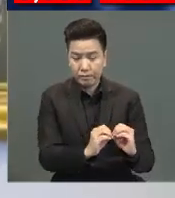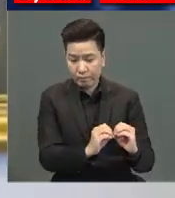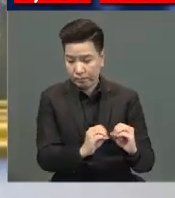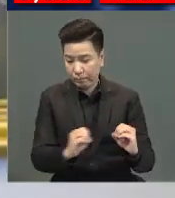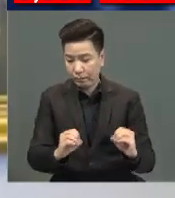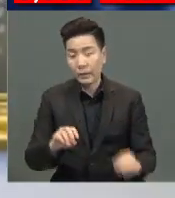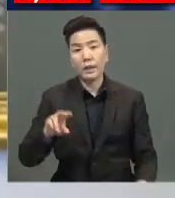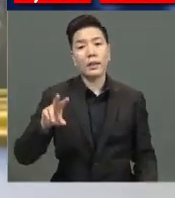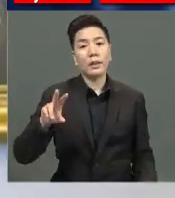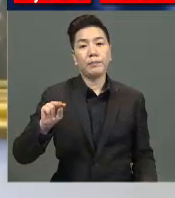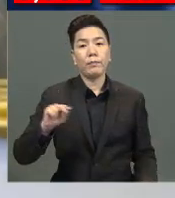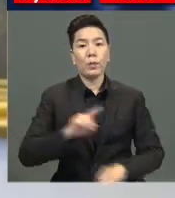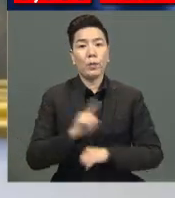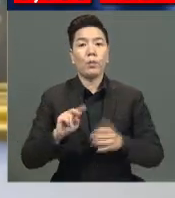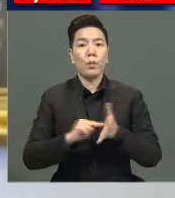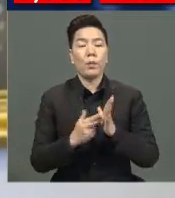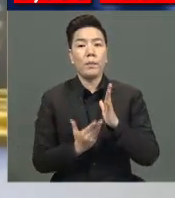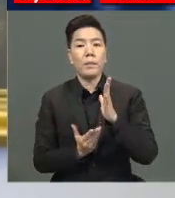ทำให้ไทยไม่พบผู้ติดเชื้อในประเทศมายาวนานกว่า30